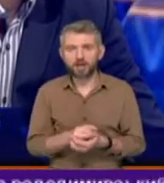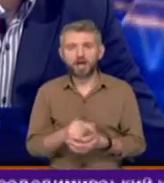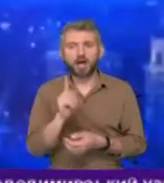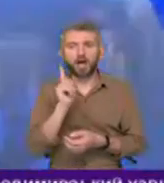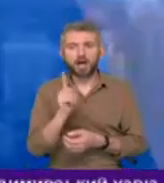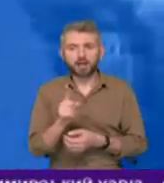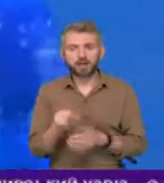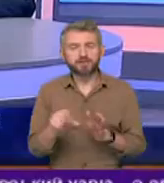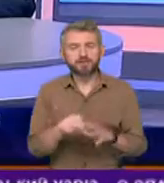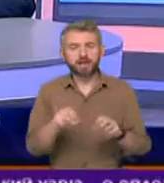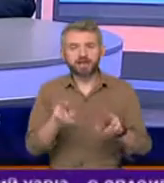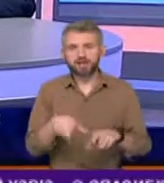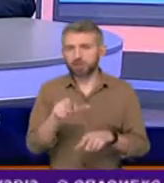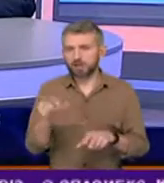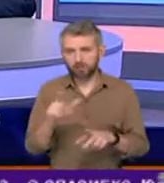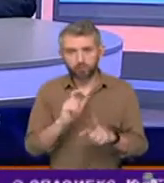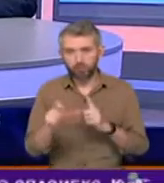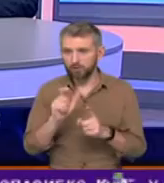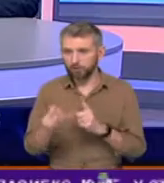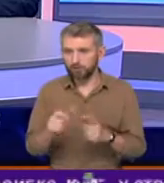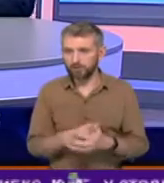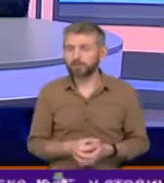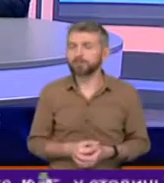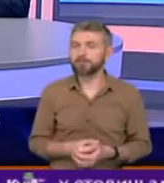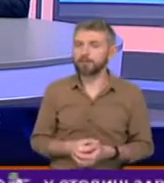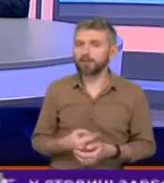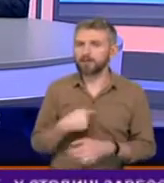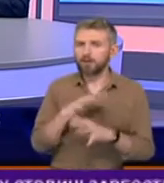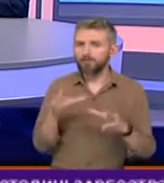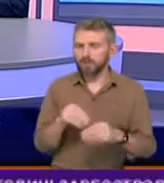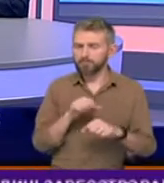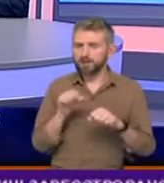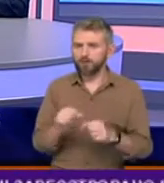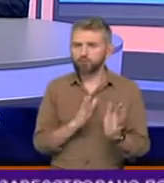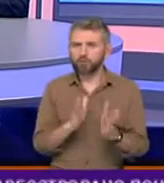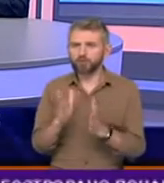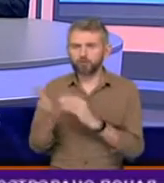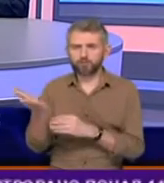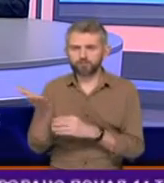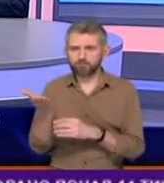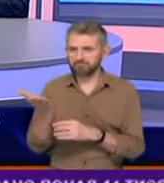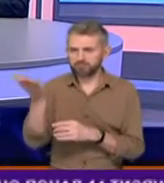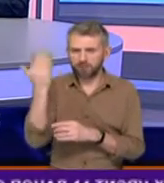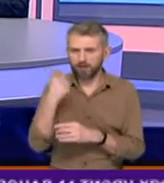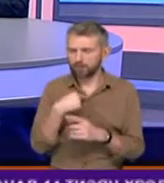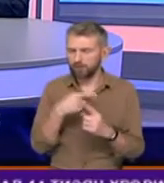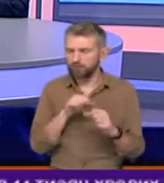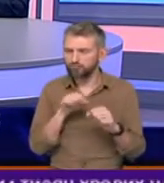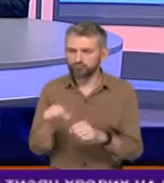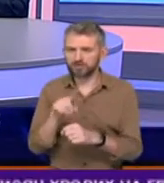але з експертами. Прокоментуйте. Я взагалі прихильник послідовної і давньої подвійного громадянства, але